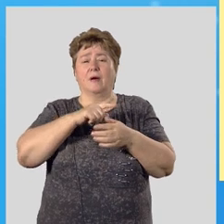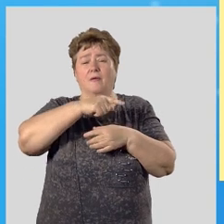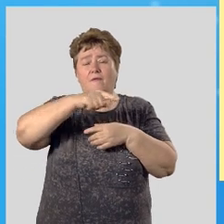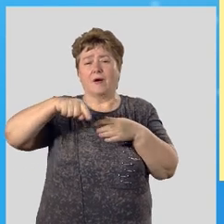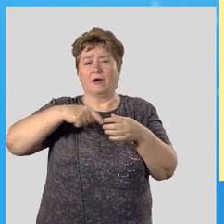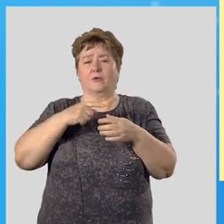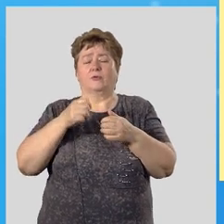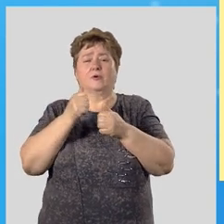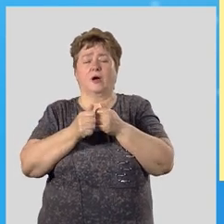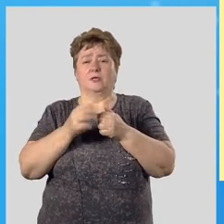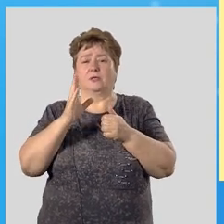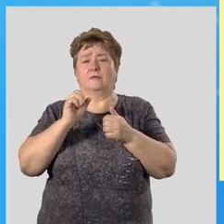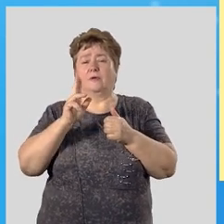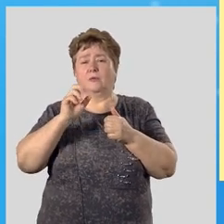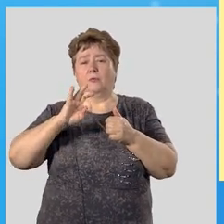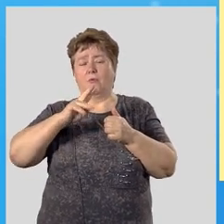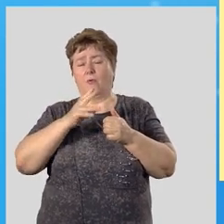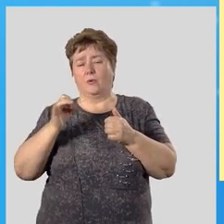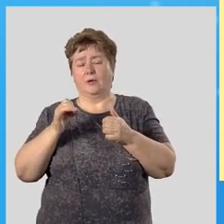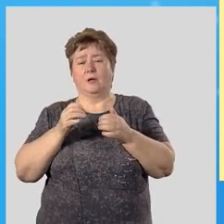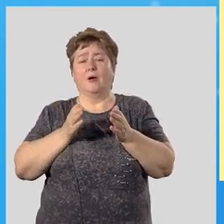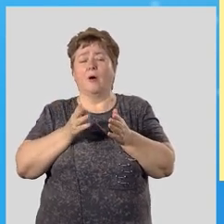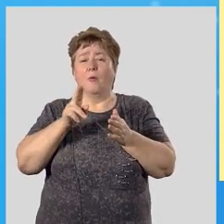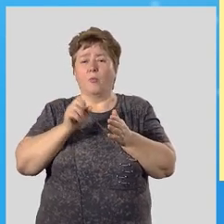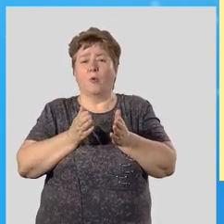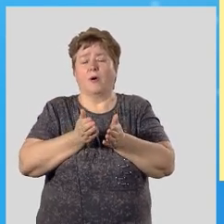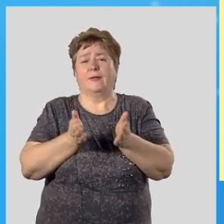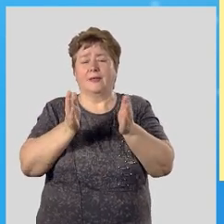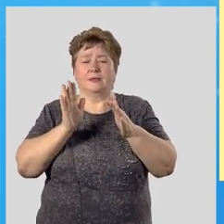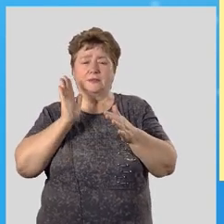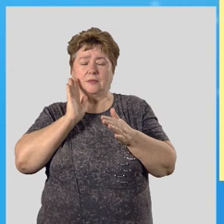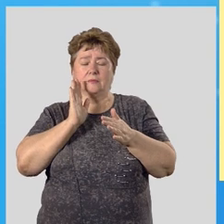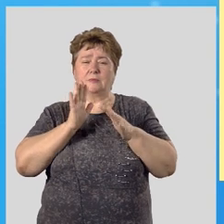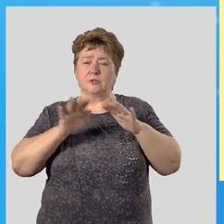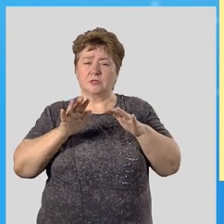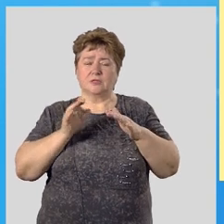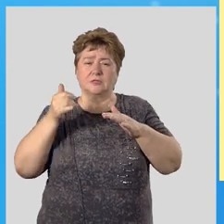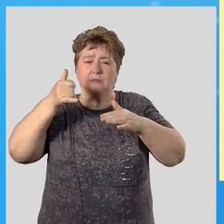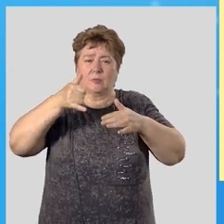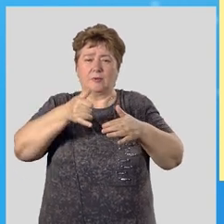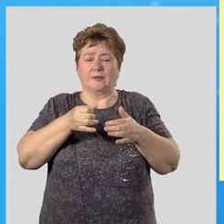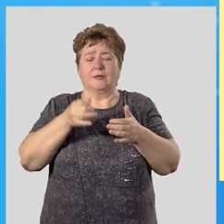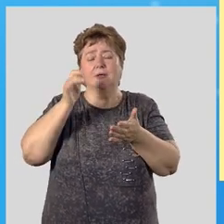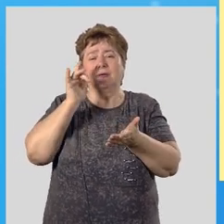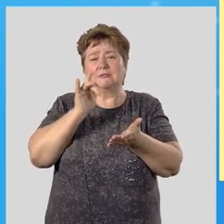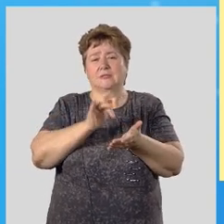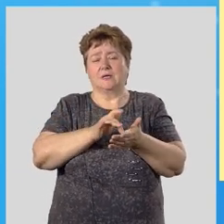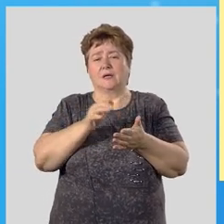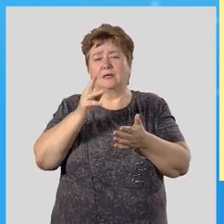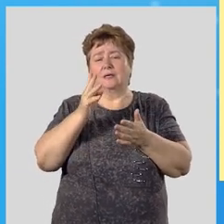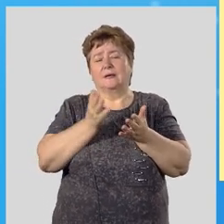вокруг каждой вакуоли. По канальцам жидкость попадает в центральный